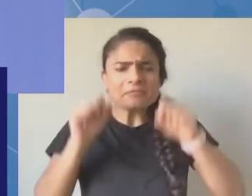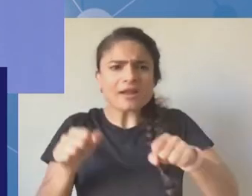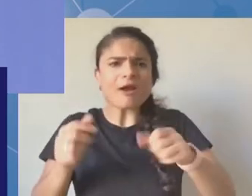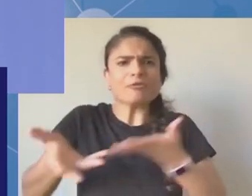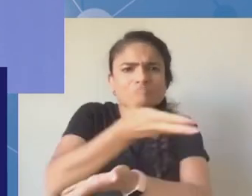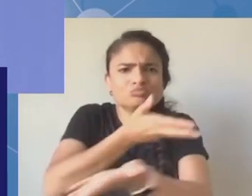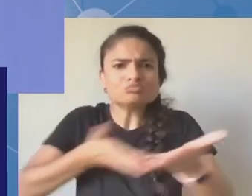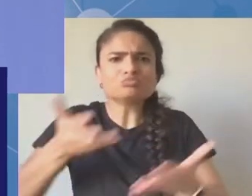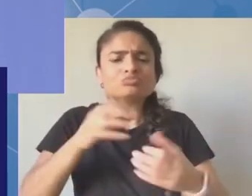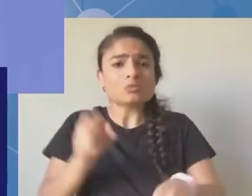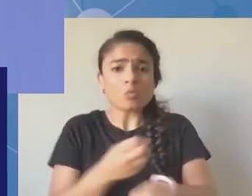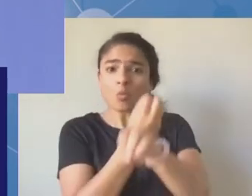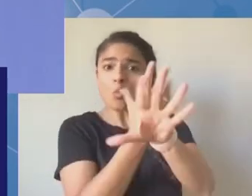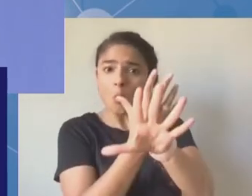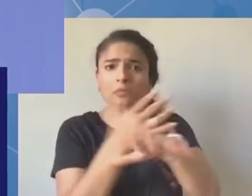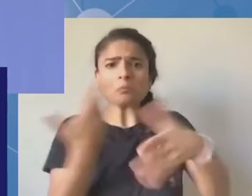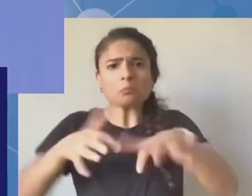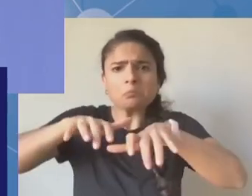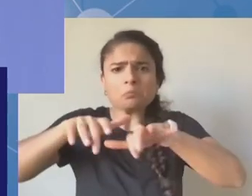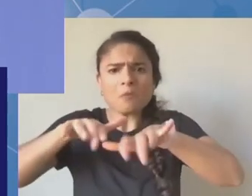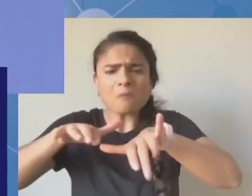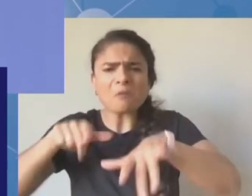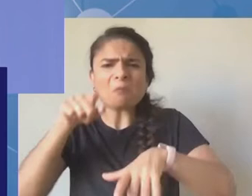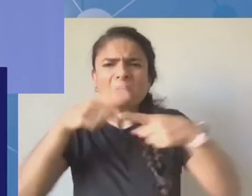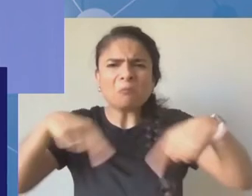وكل ملاحظاتكم مرحب بها. ما هو